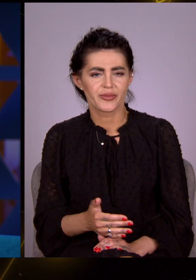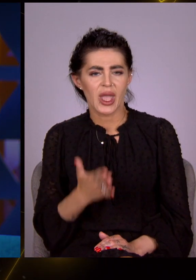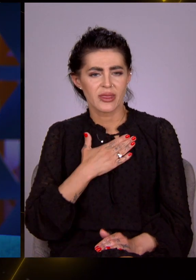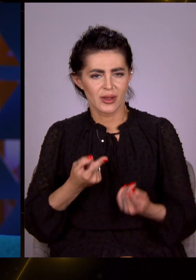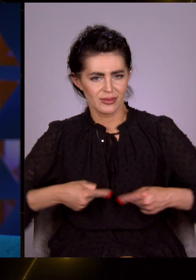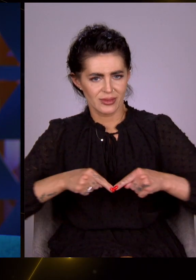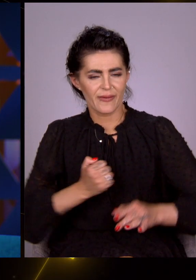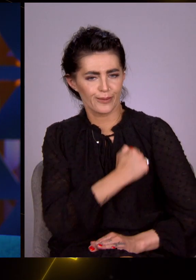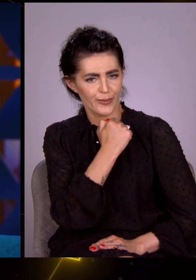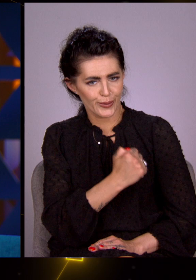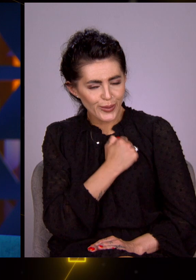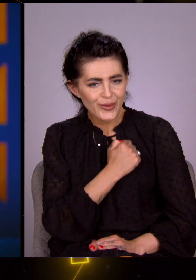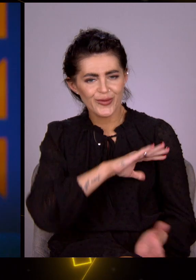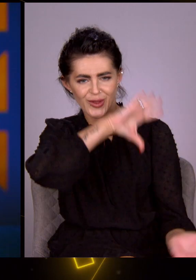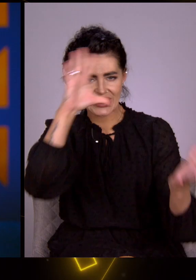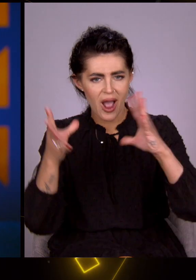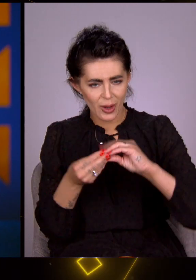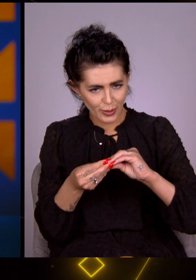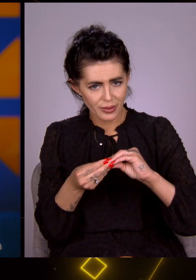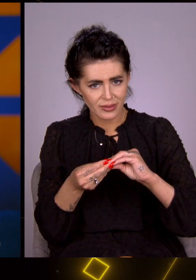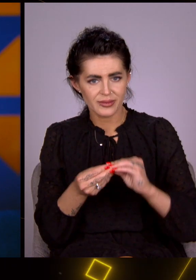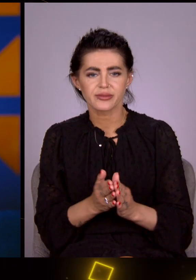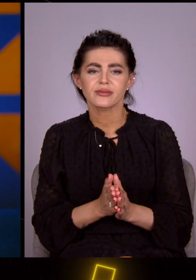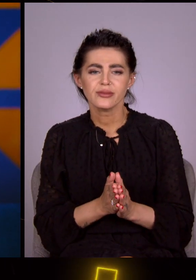підрозділом в загальному, в якому